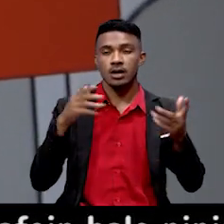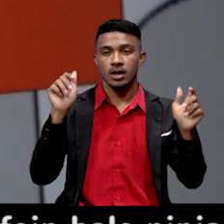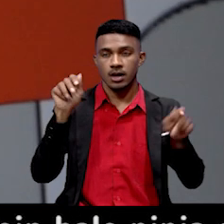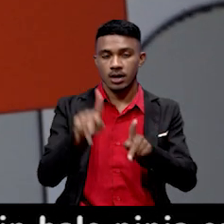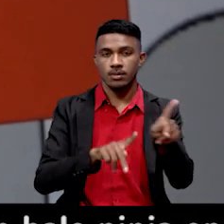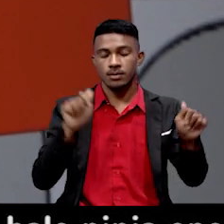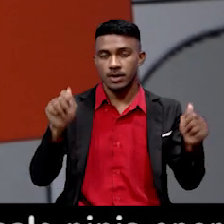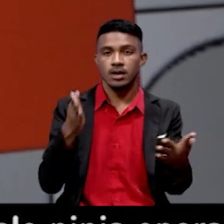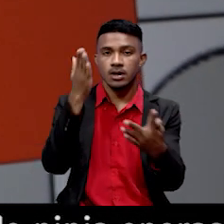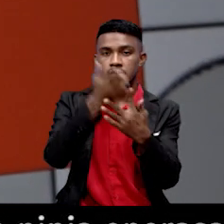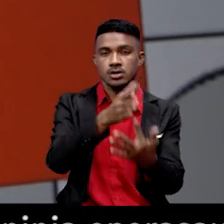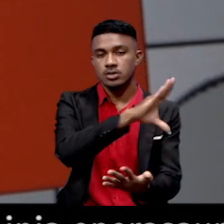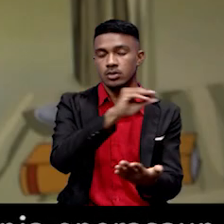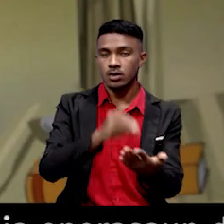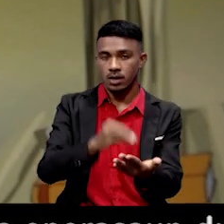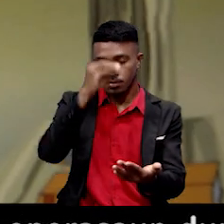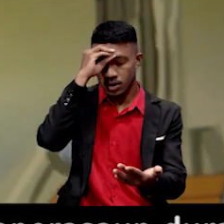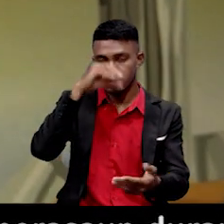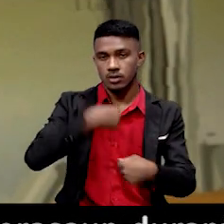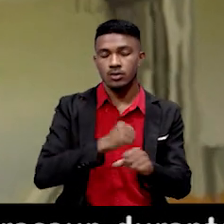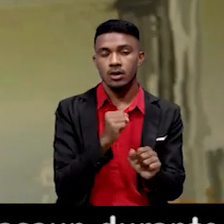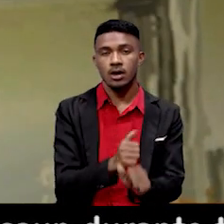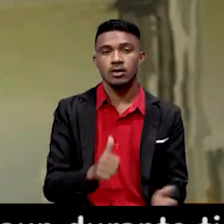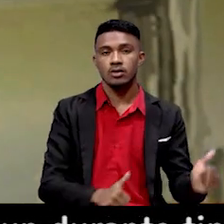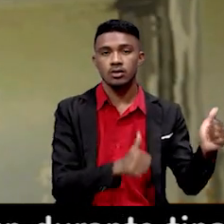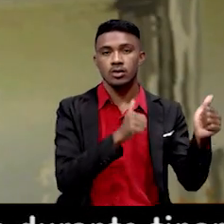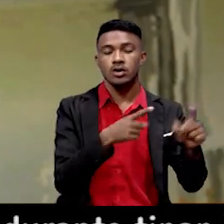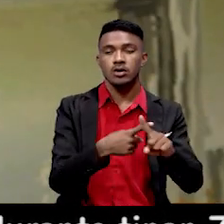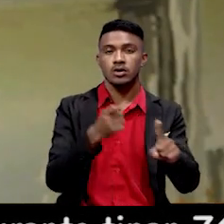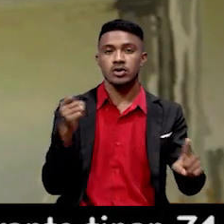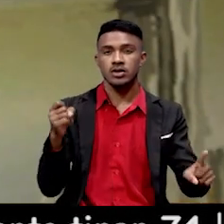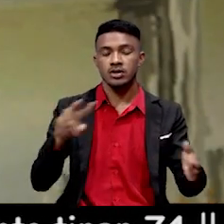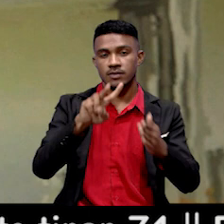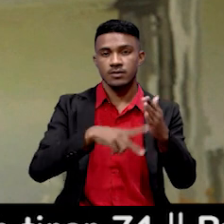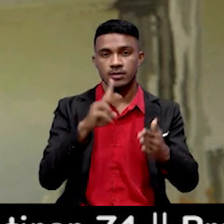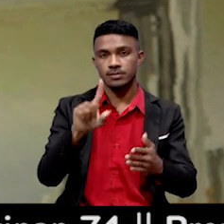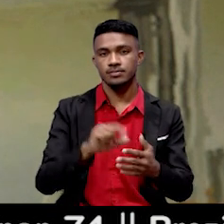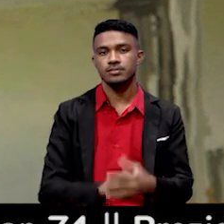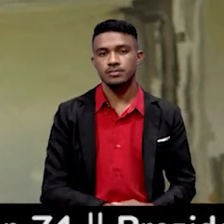maksudnya emang bel aprende. Emang bel banate tuir. Lihat so anima sound sih. Hau komen sesuai.